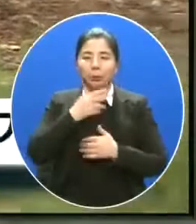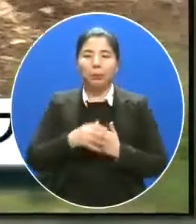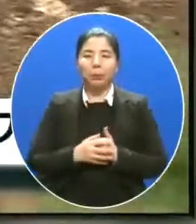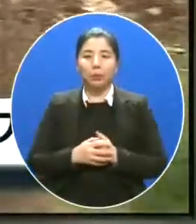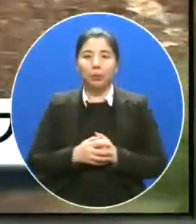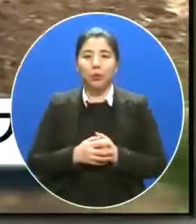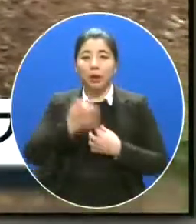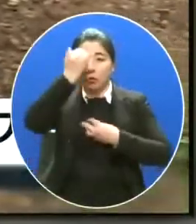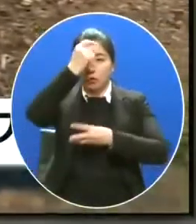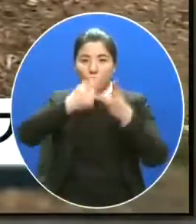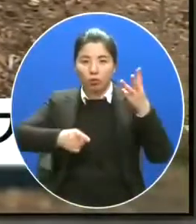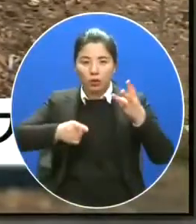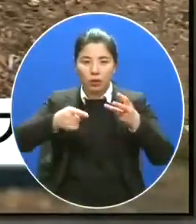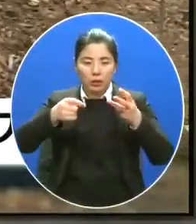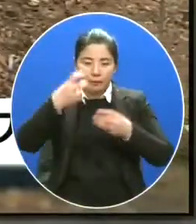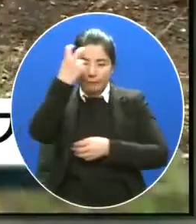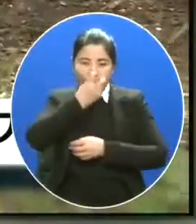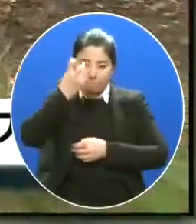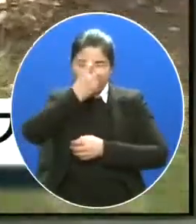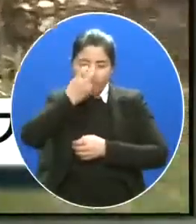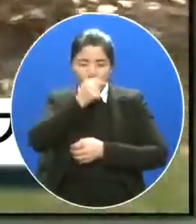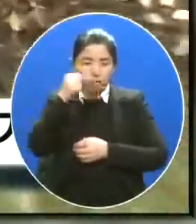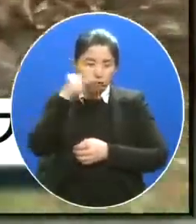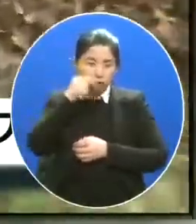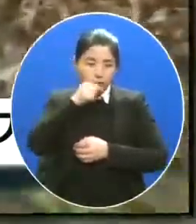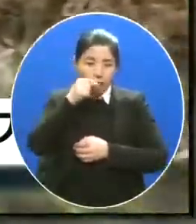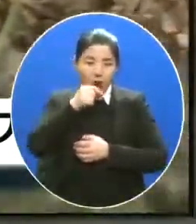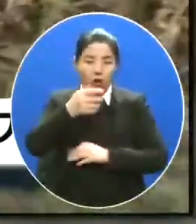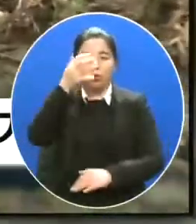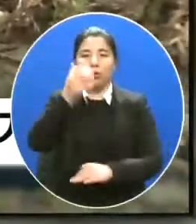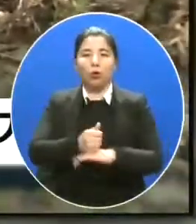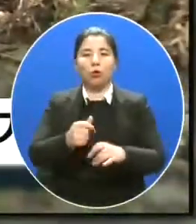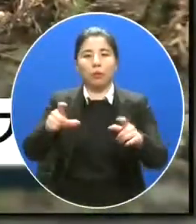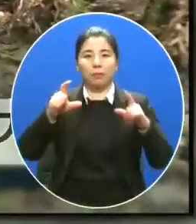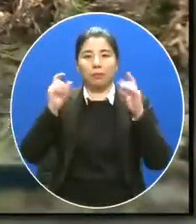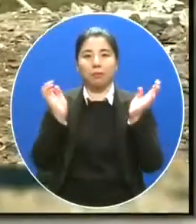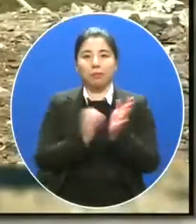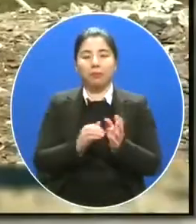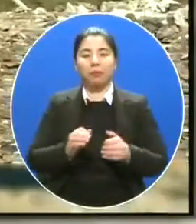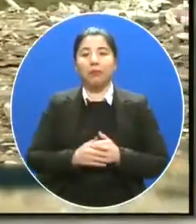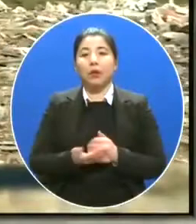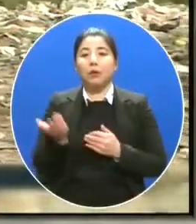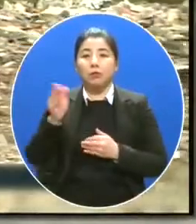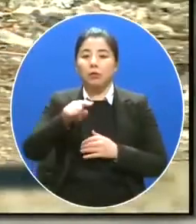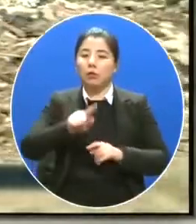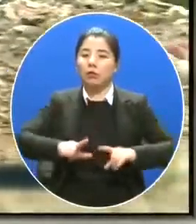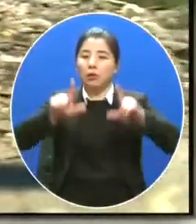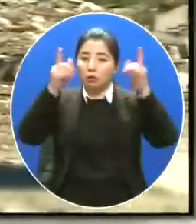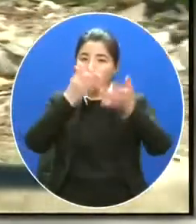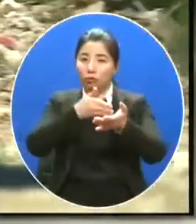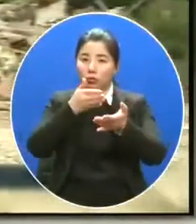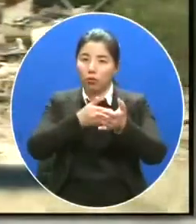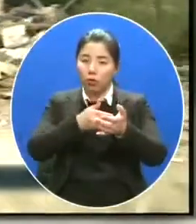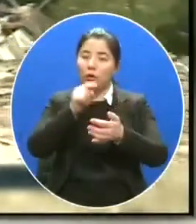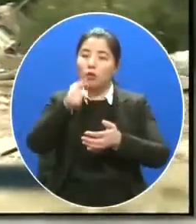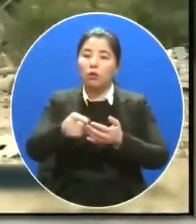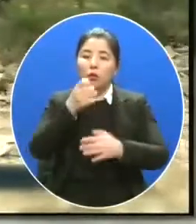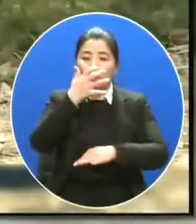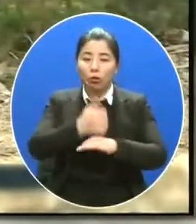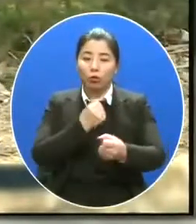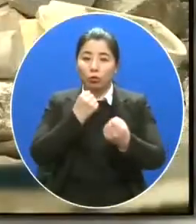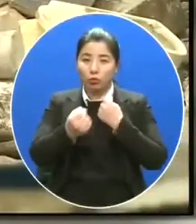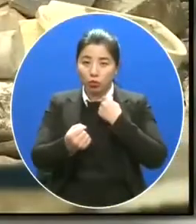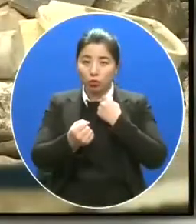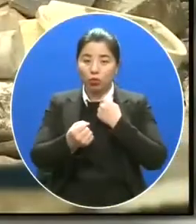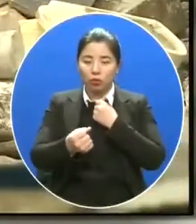합니다. 충주시의 집중적인 단속이 성과를 거둔 것입니다. 그러나 이날 뉴스는 이러한